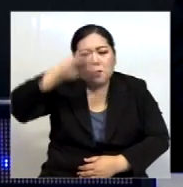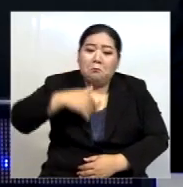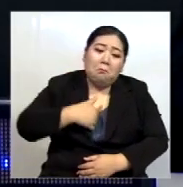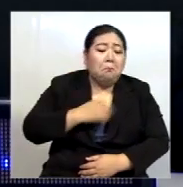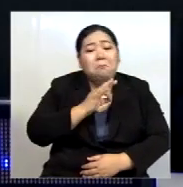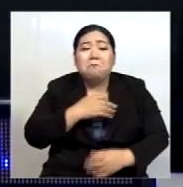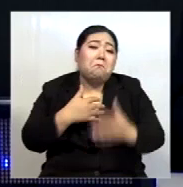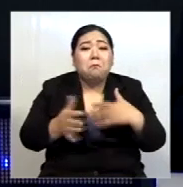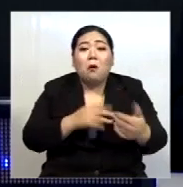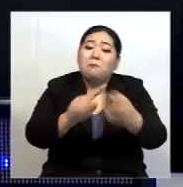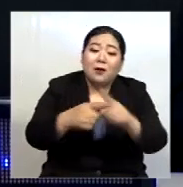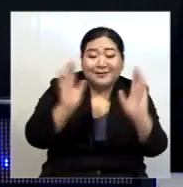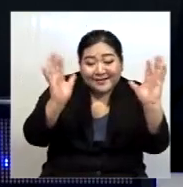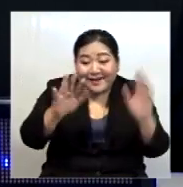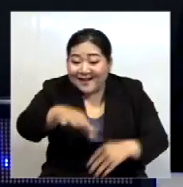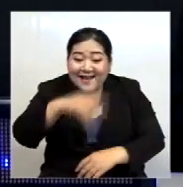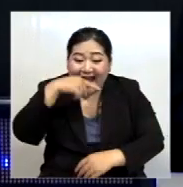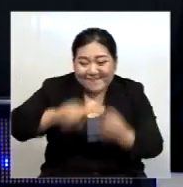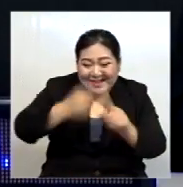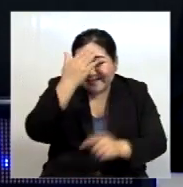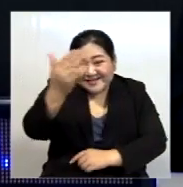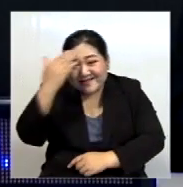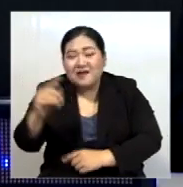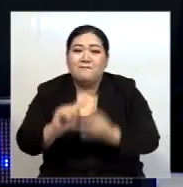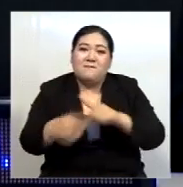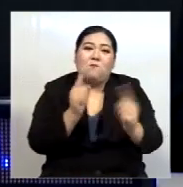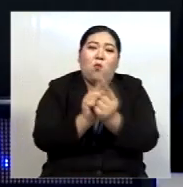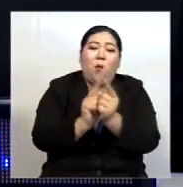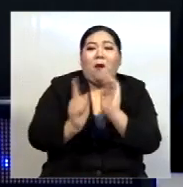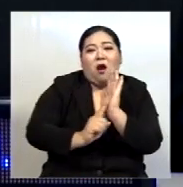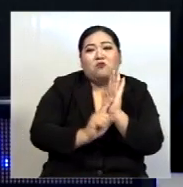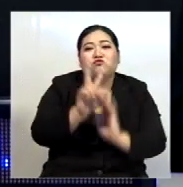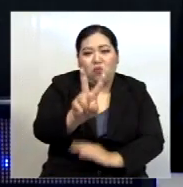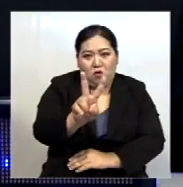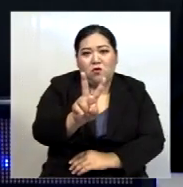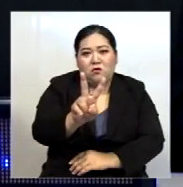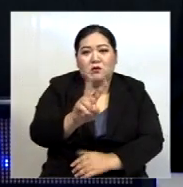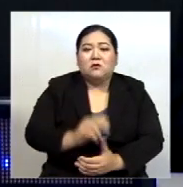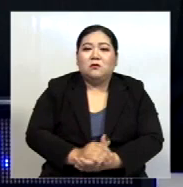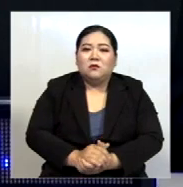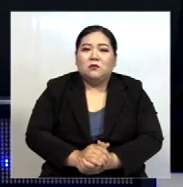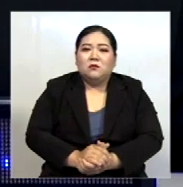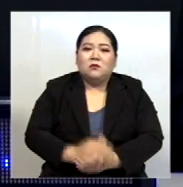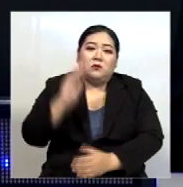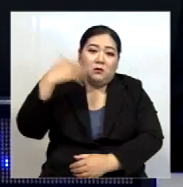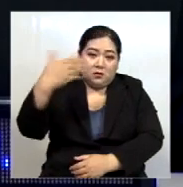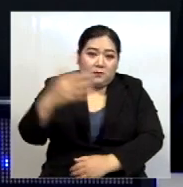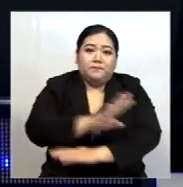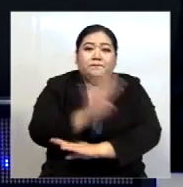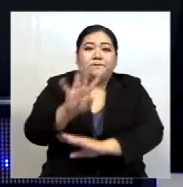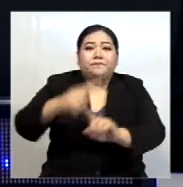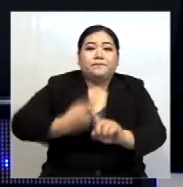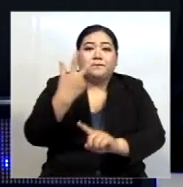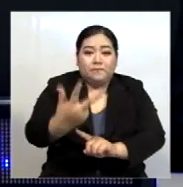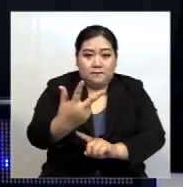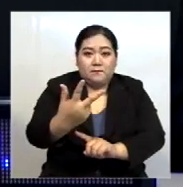พบปะสังสรรค์กับเพื่อนกลุ่มนี้อีก2ครั้งนะครับแล้วหลังจากนั้นวันที่4มีนาค